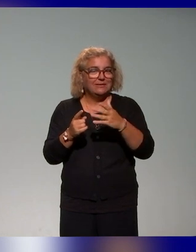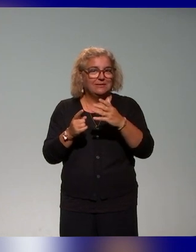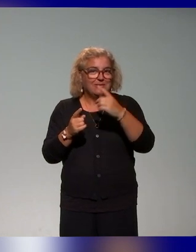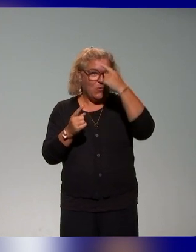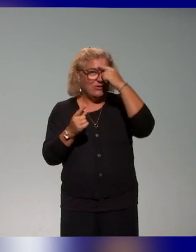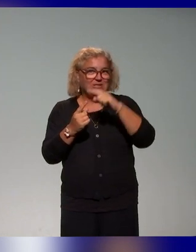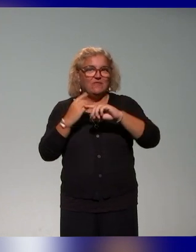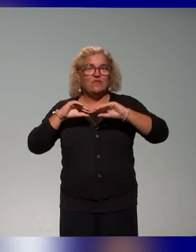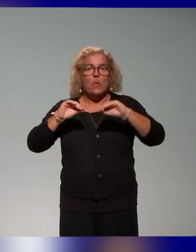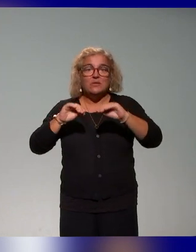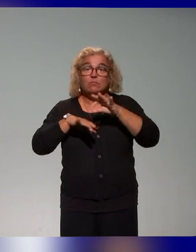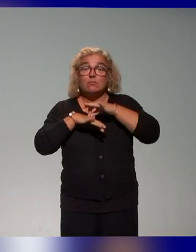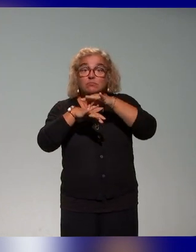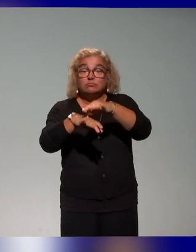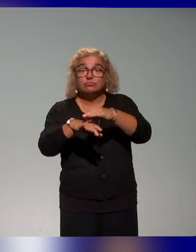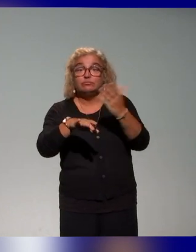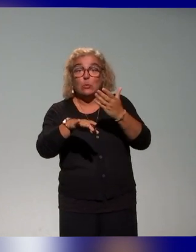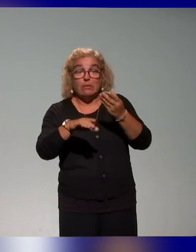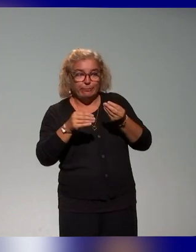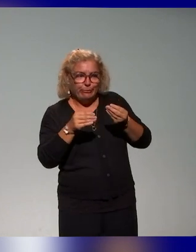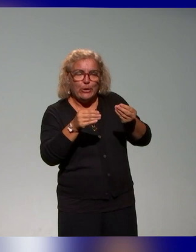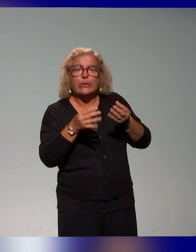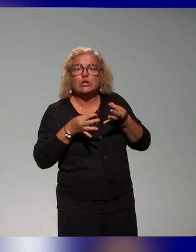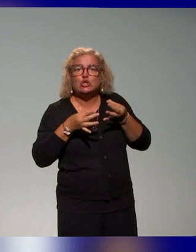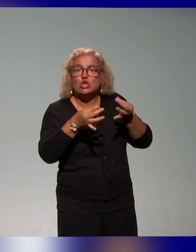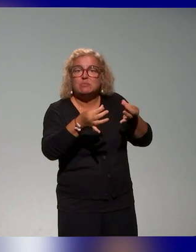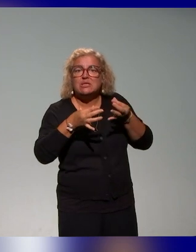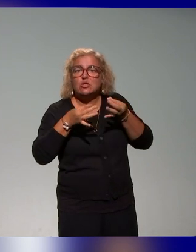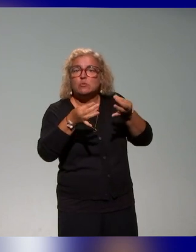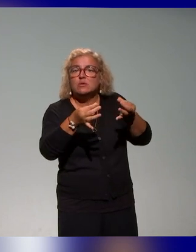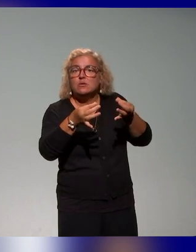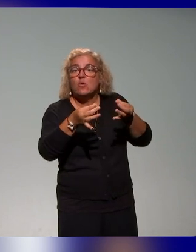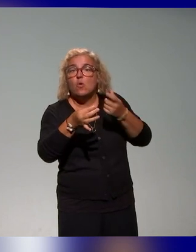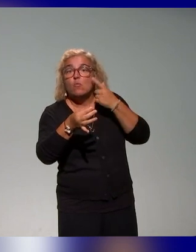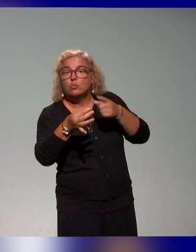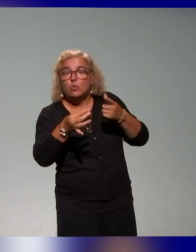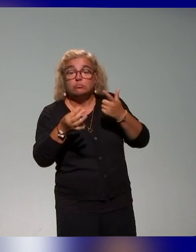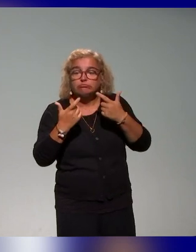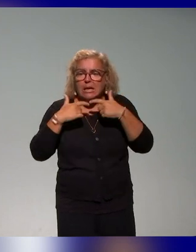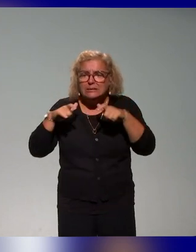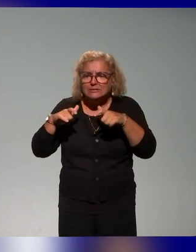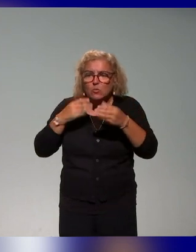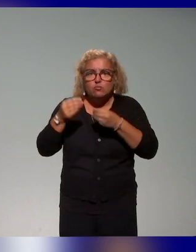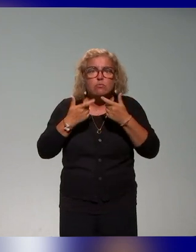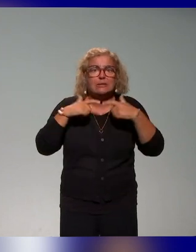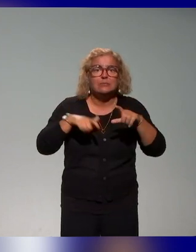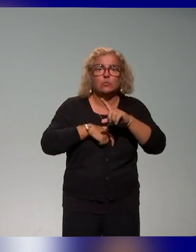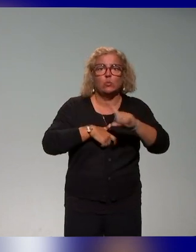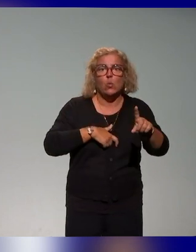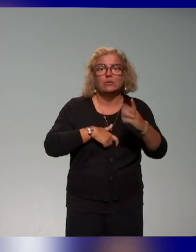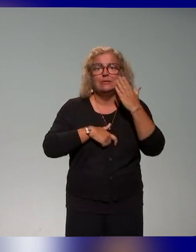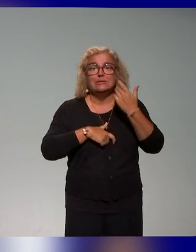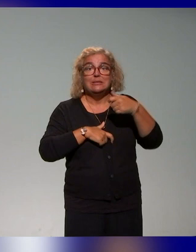des formations, de l'accompagnement, c'est notamment de sensibiliser à la détection de ce qui est accessible ou non lorsqu'on